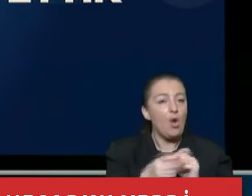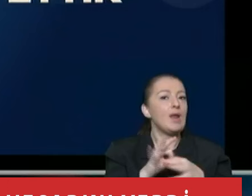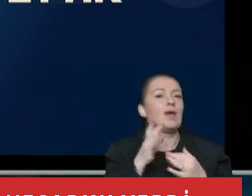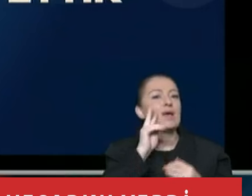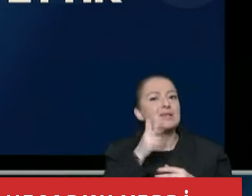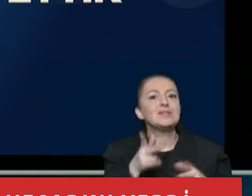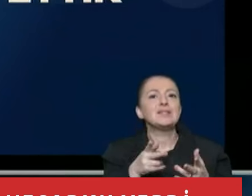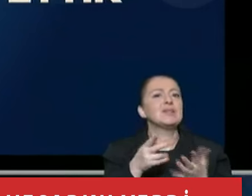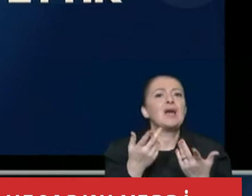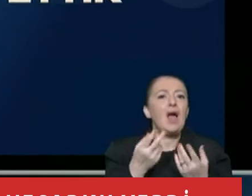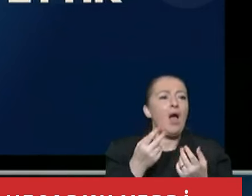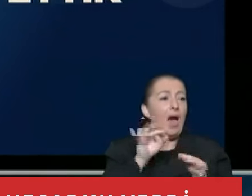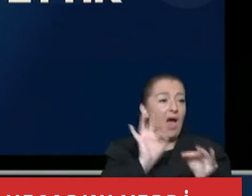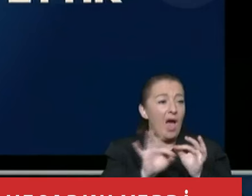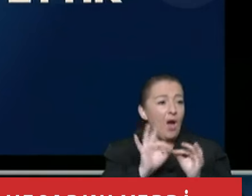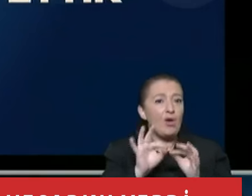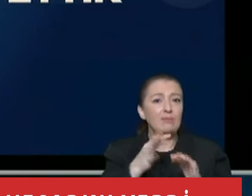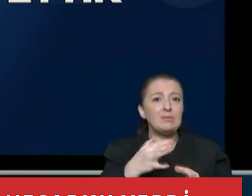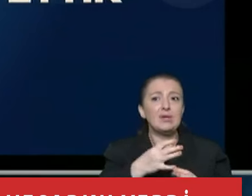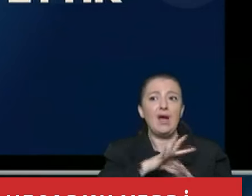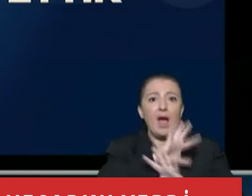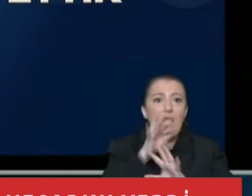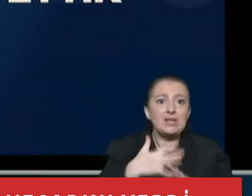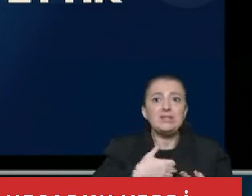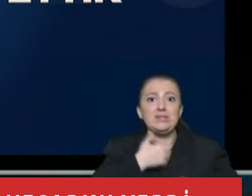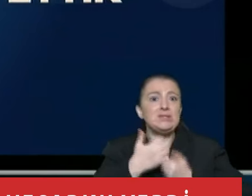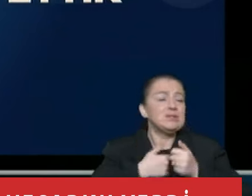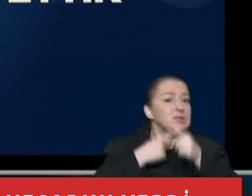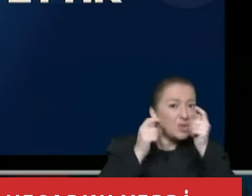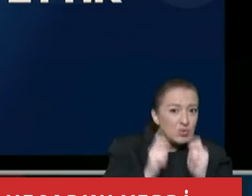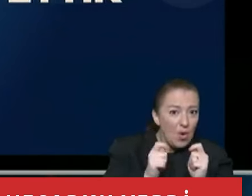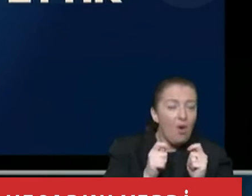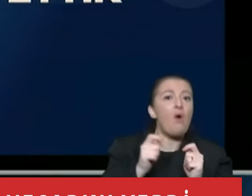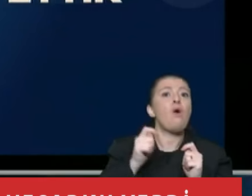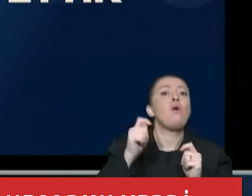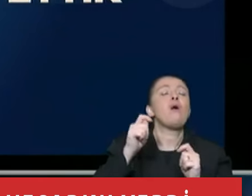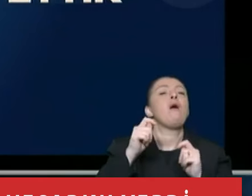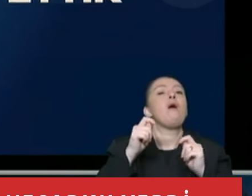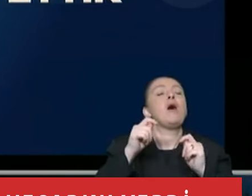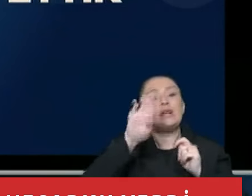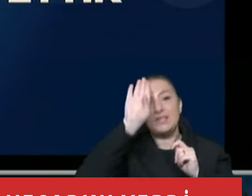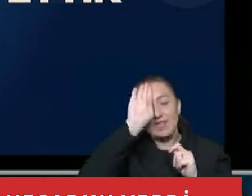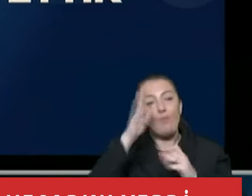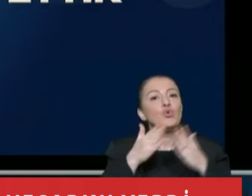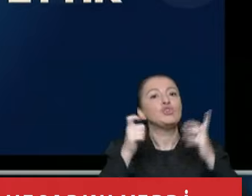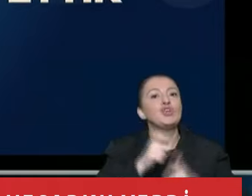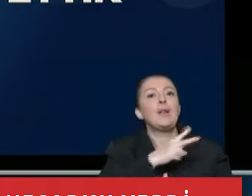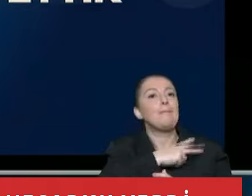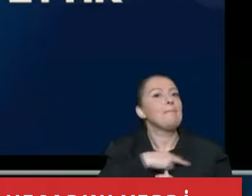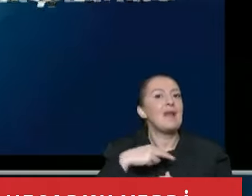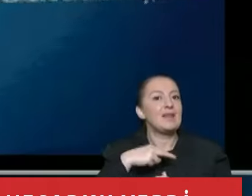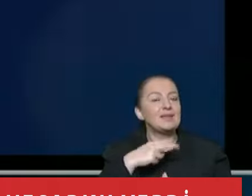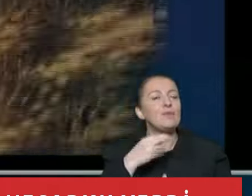makroekonomik çöküşe rağmen İstanbul Büyükşehir Belediyesi'nin borçlarını döviz cinsinden